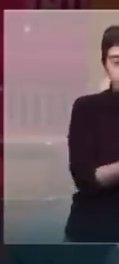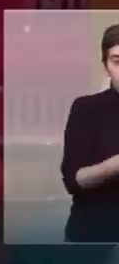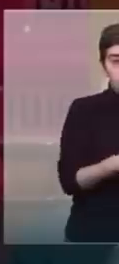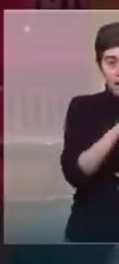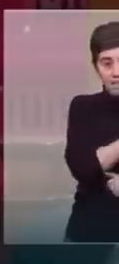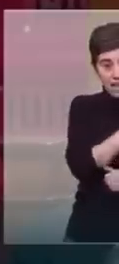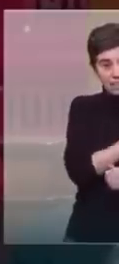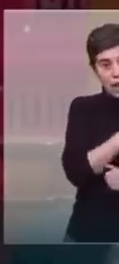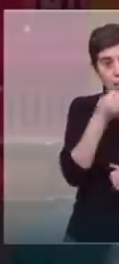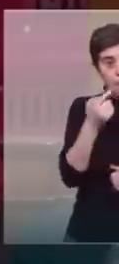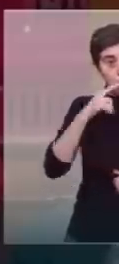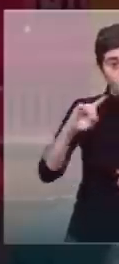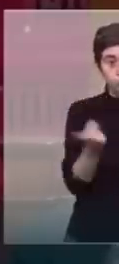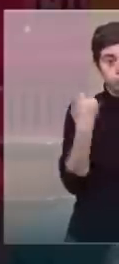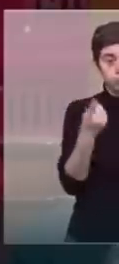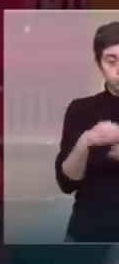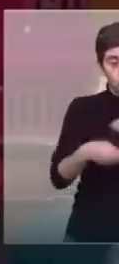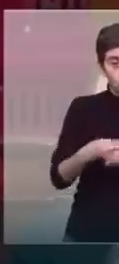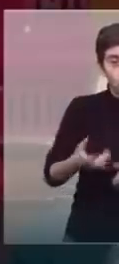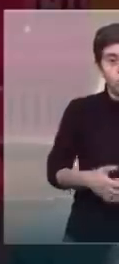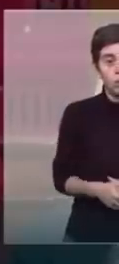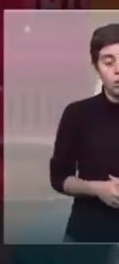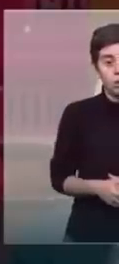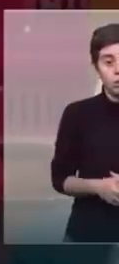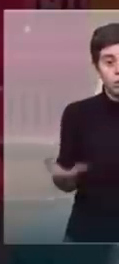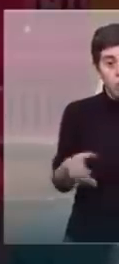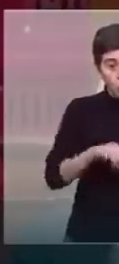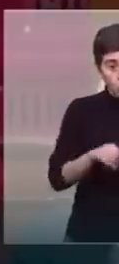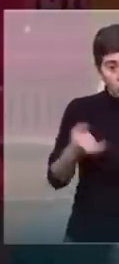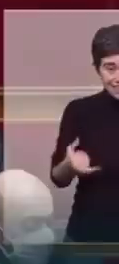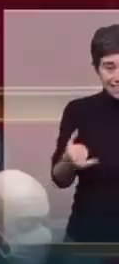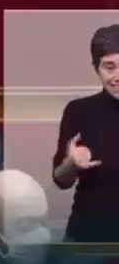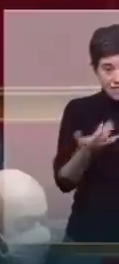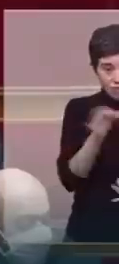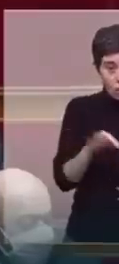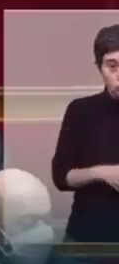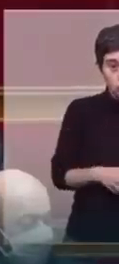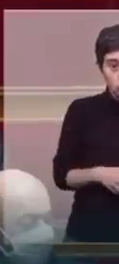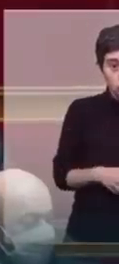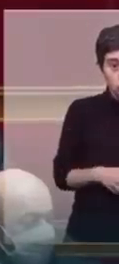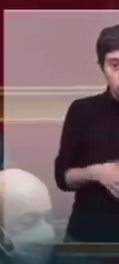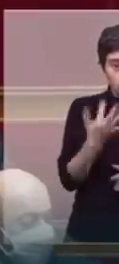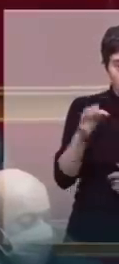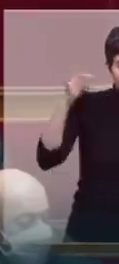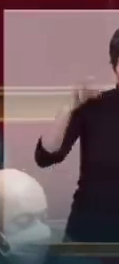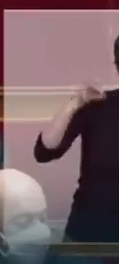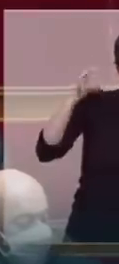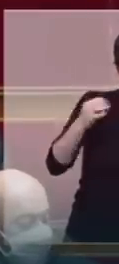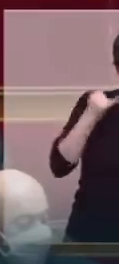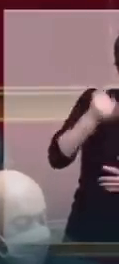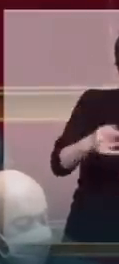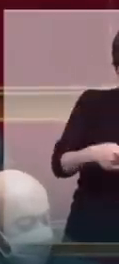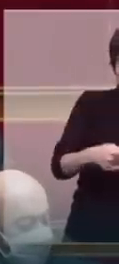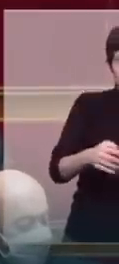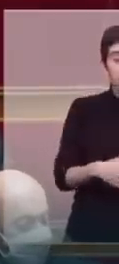bien commun de l'humanité et le produire ici ? Combien de temps la France va être ainsi humiliée ? Merci, monsieur